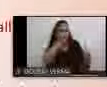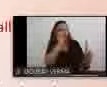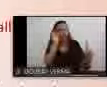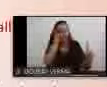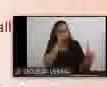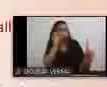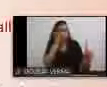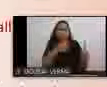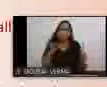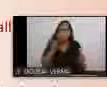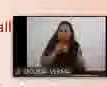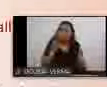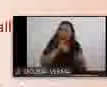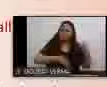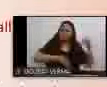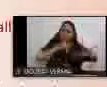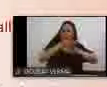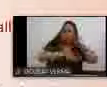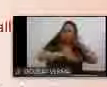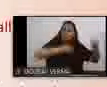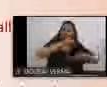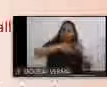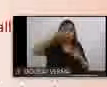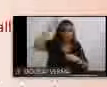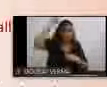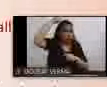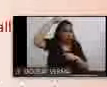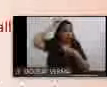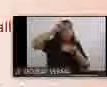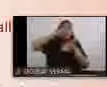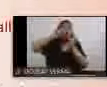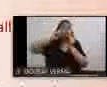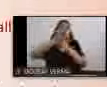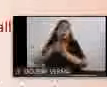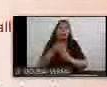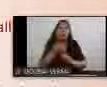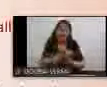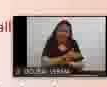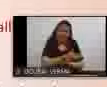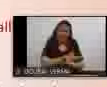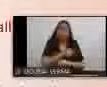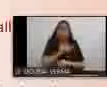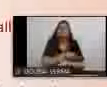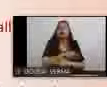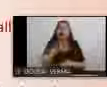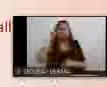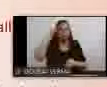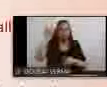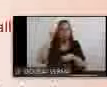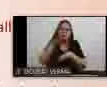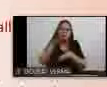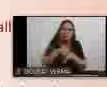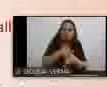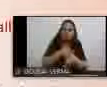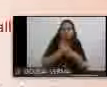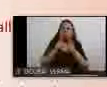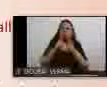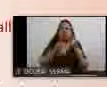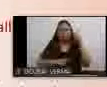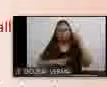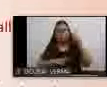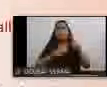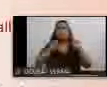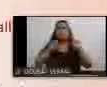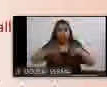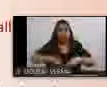करेंगे तो दैट वायरिंग कैन चेंज इन द फर्स्ट फ्यू इयर्स. चिल्ड्रन अ पाथवे विच इज दूसरा पाथवे